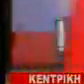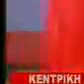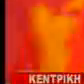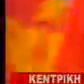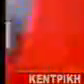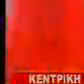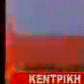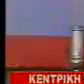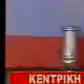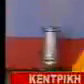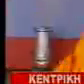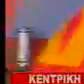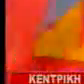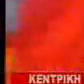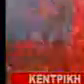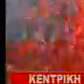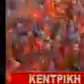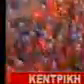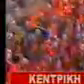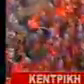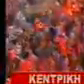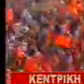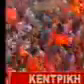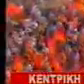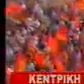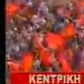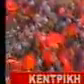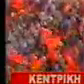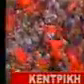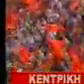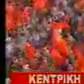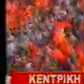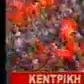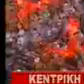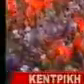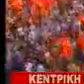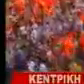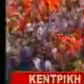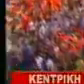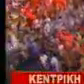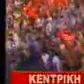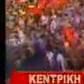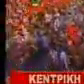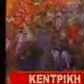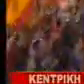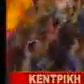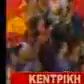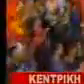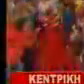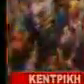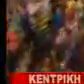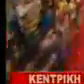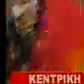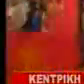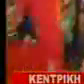Επιτροπής του ΚΚΕ, συντρόφισσα Αλέκα Παπαρίγα.